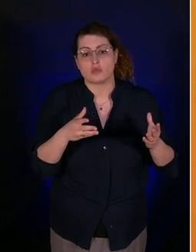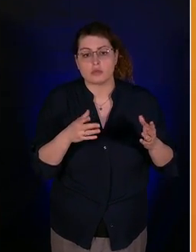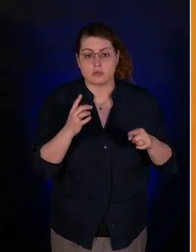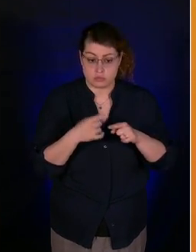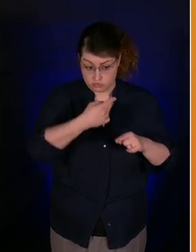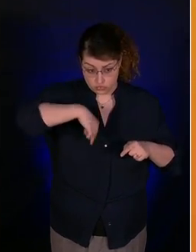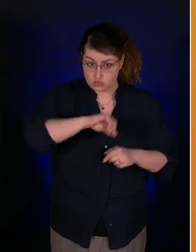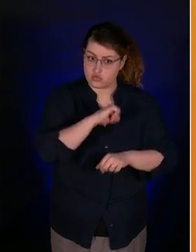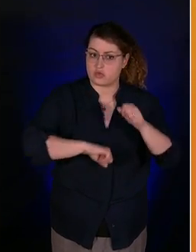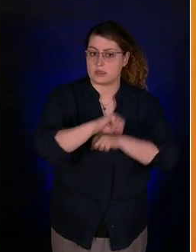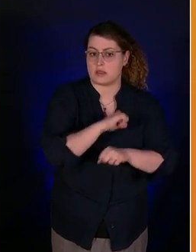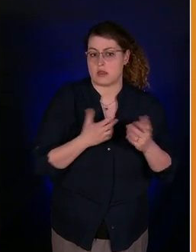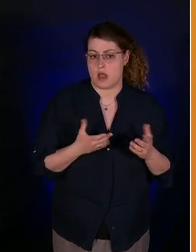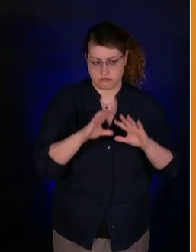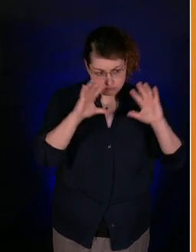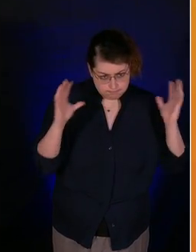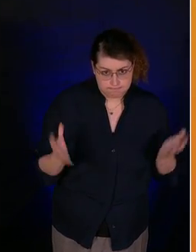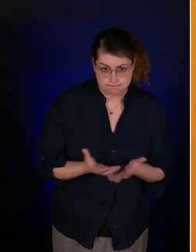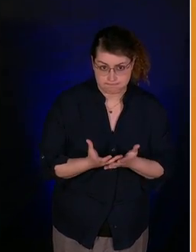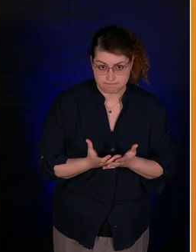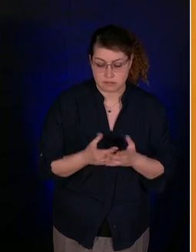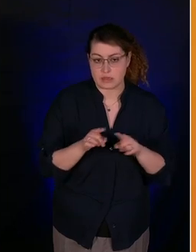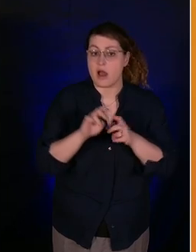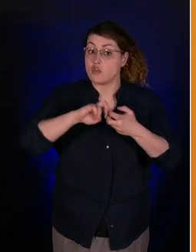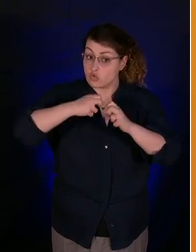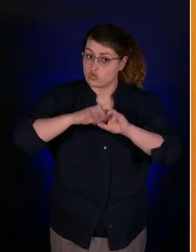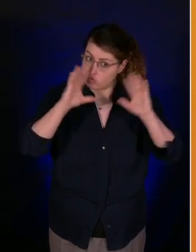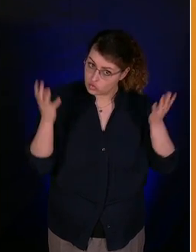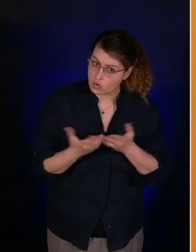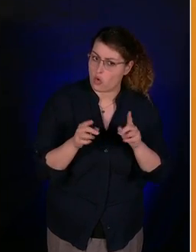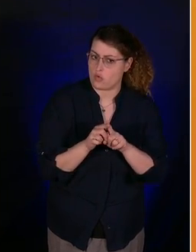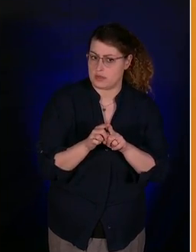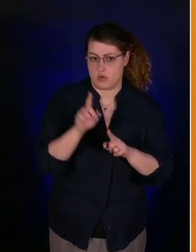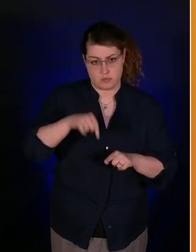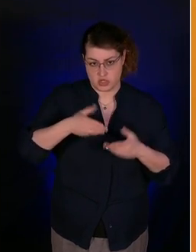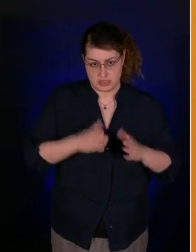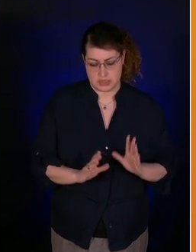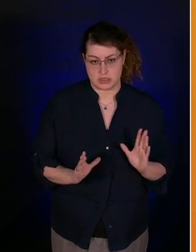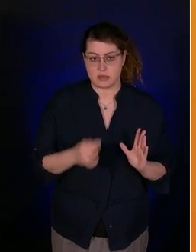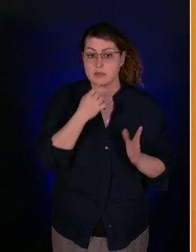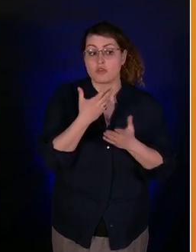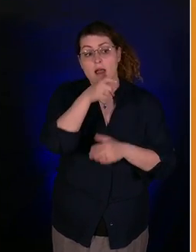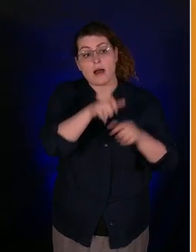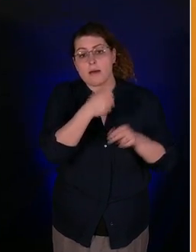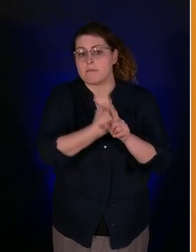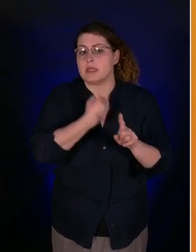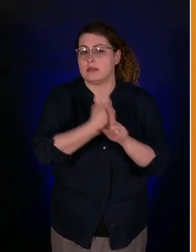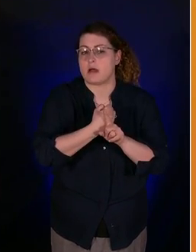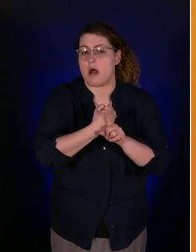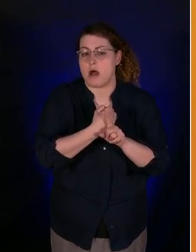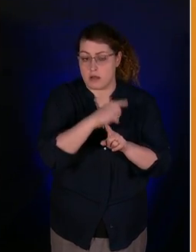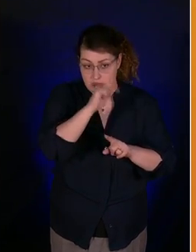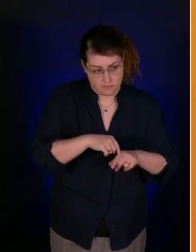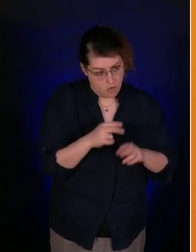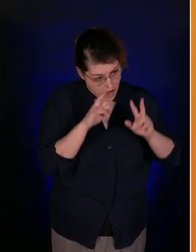notre organisation syndicale dans son ensemble et dans sa structure. Il est donc impératif que les militants des bases fassent remonter